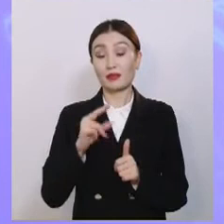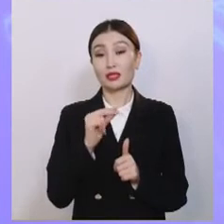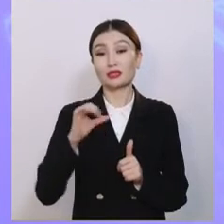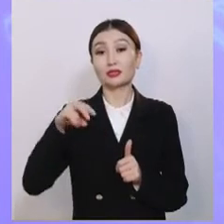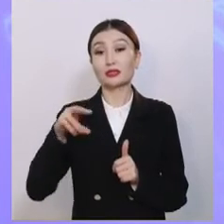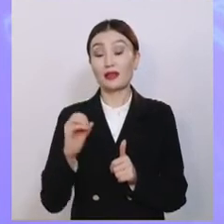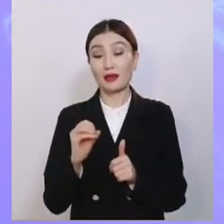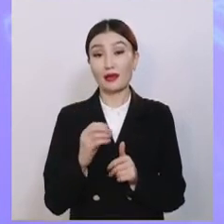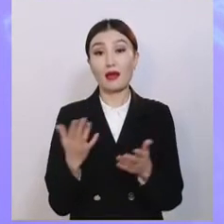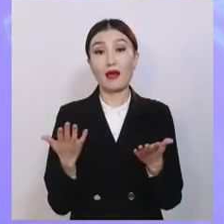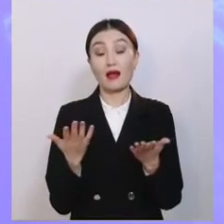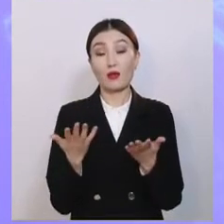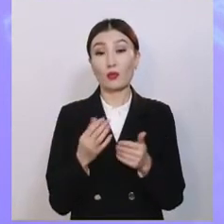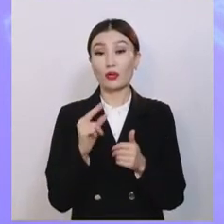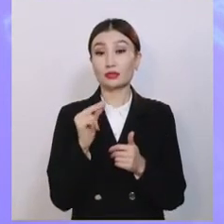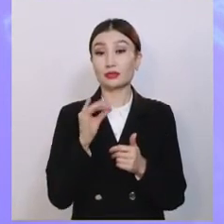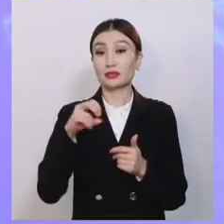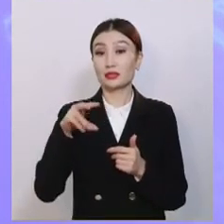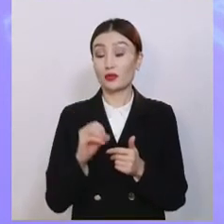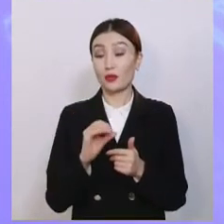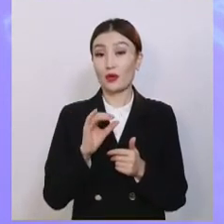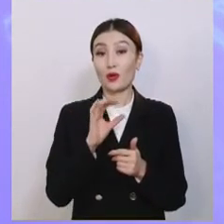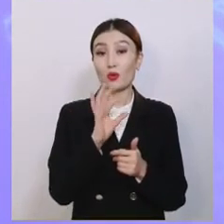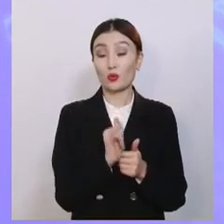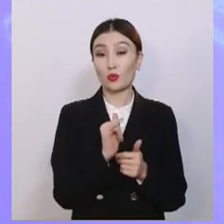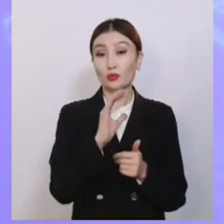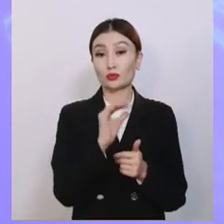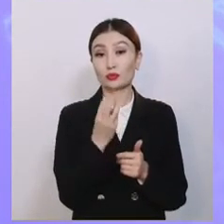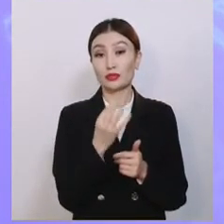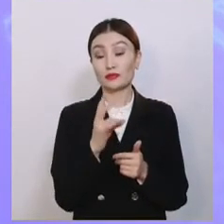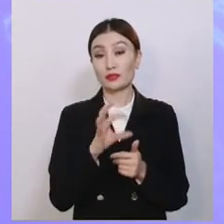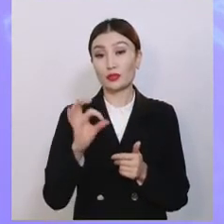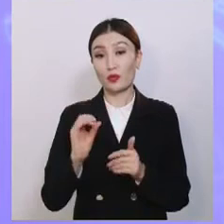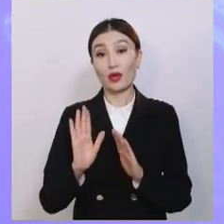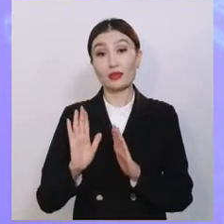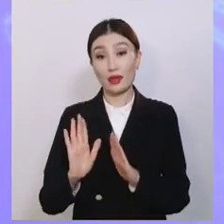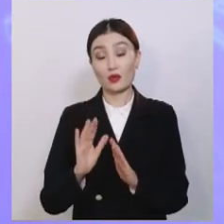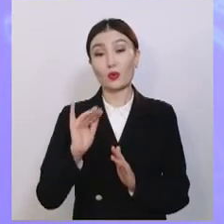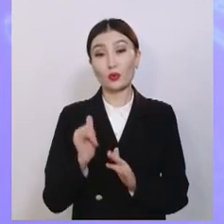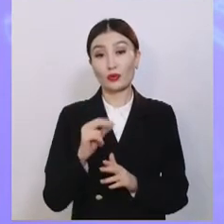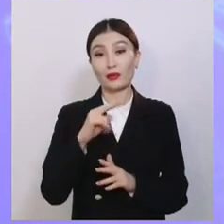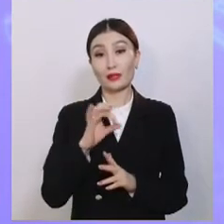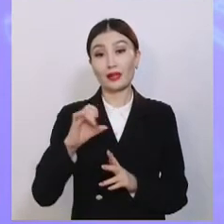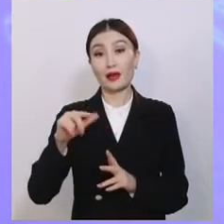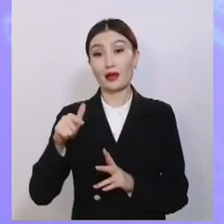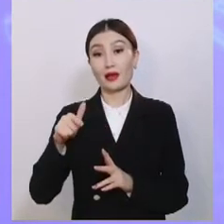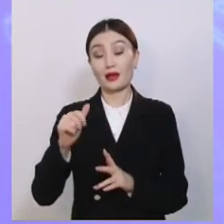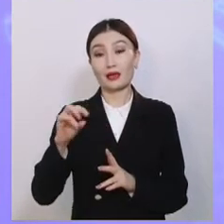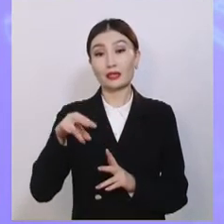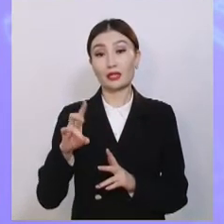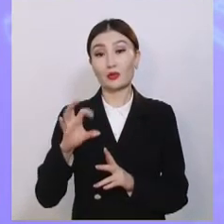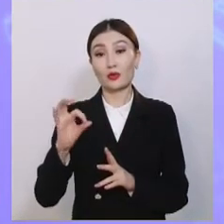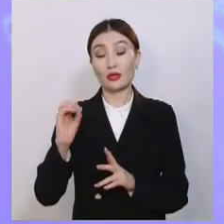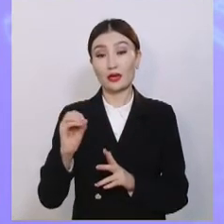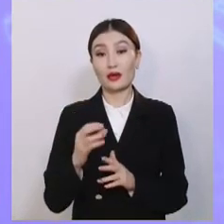числе. Какое число у существительного, такое же число и у прилагательного.